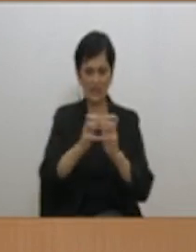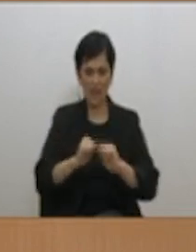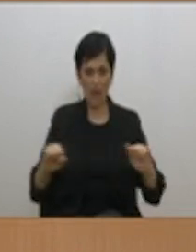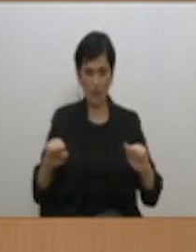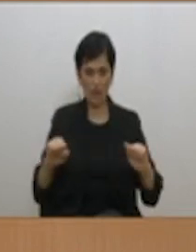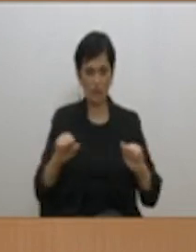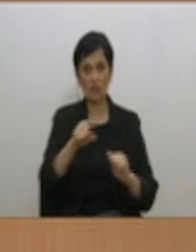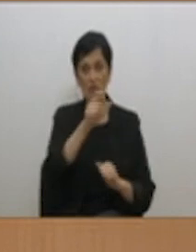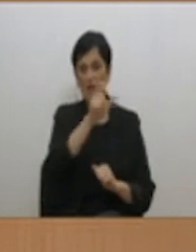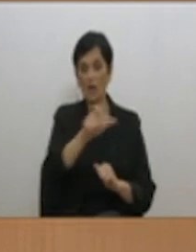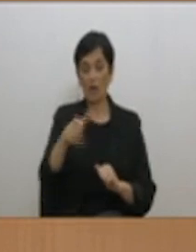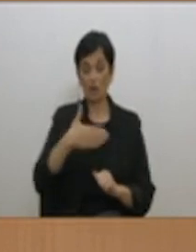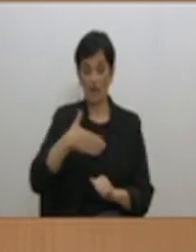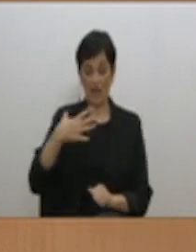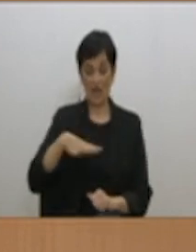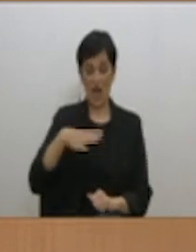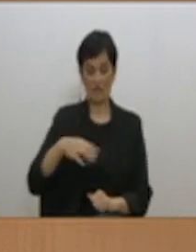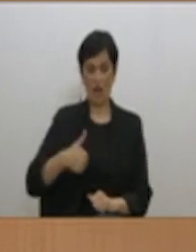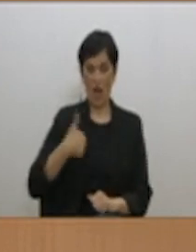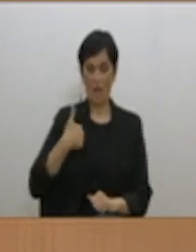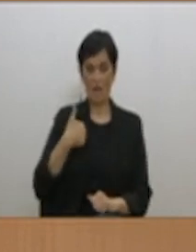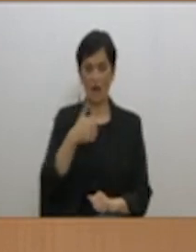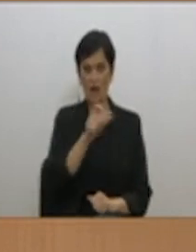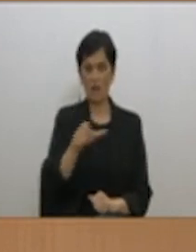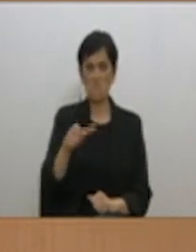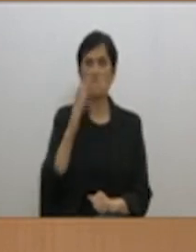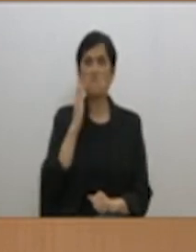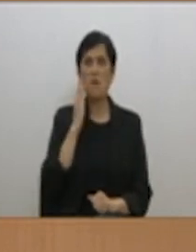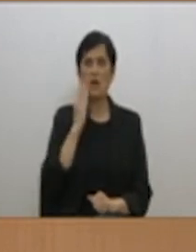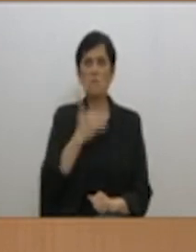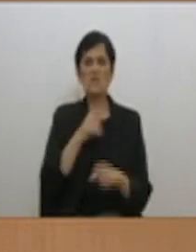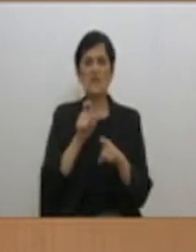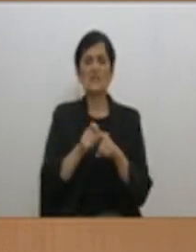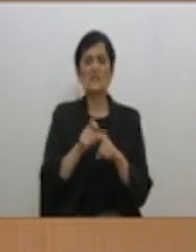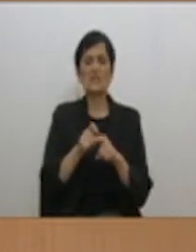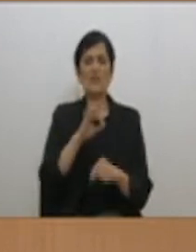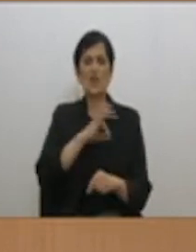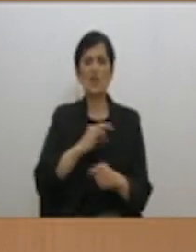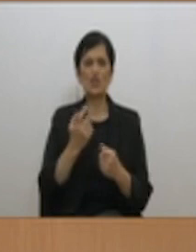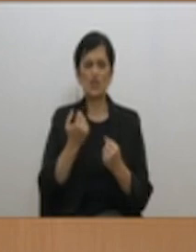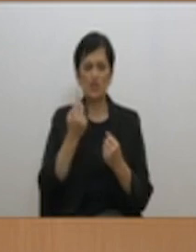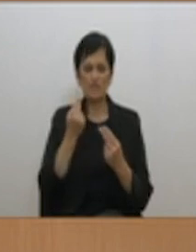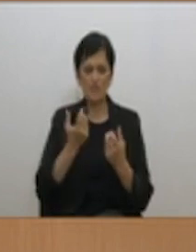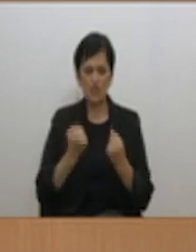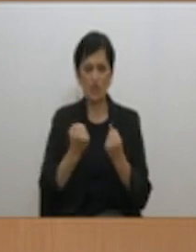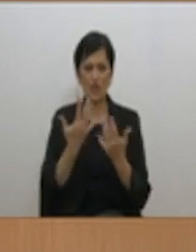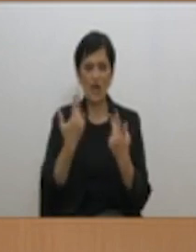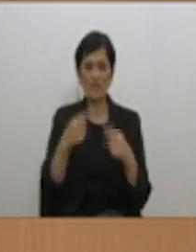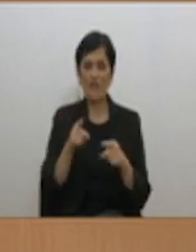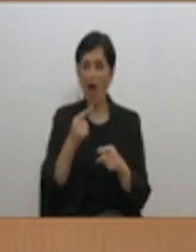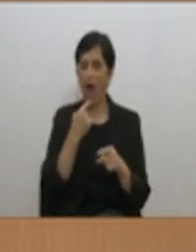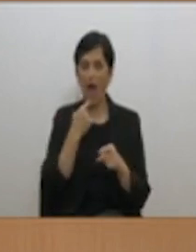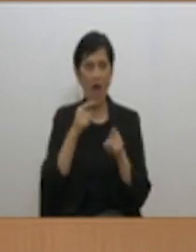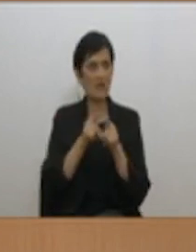ხალხს ჩვენს ქართველ ამაკ და მართლაც მინდა ვიხმაროს სიტყვა ჯიგარი, იმიტომ რომ არც ერთ სხვა ენაზე ეს სიტყვა